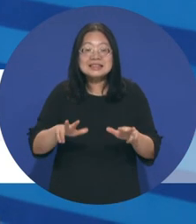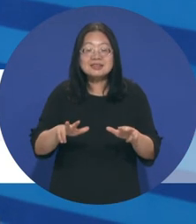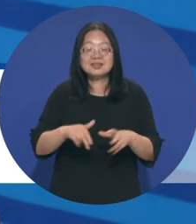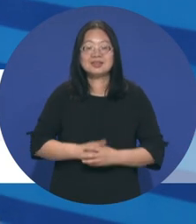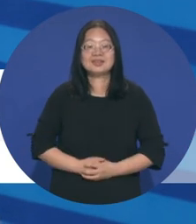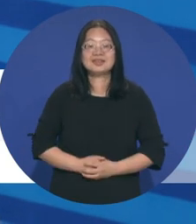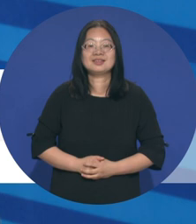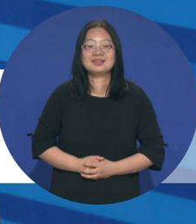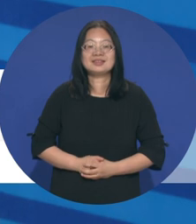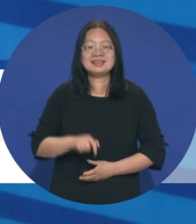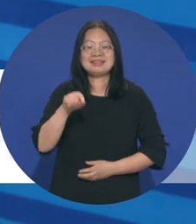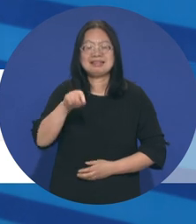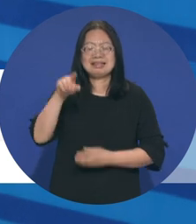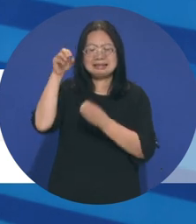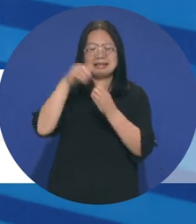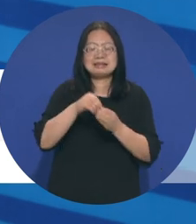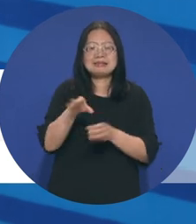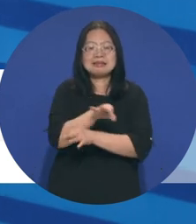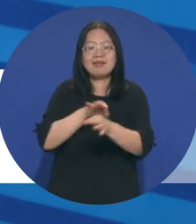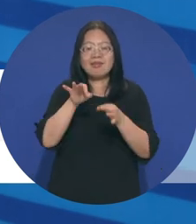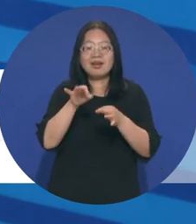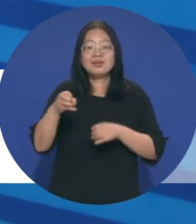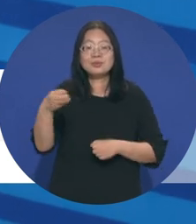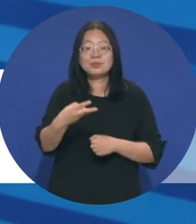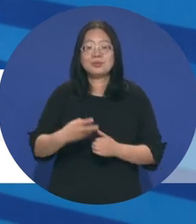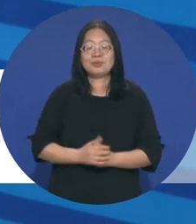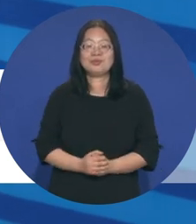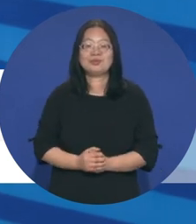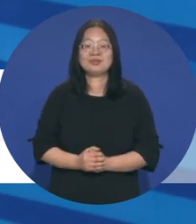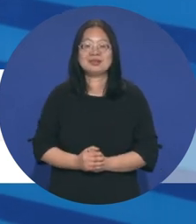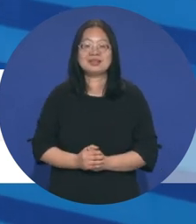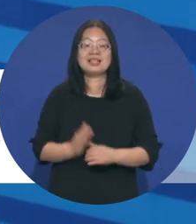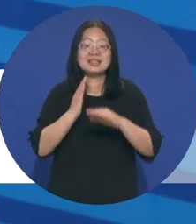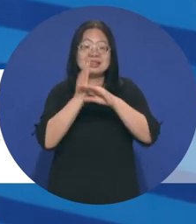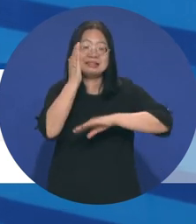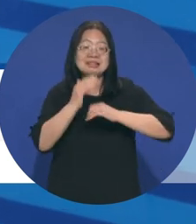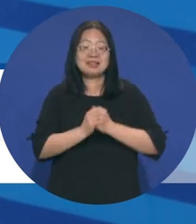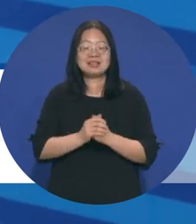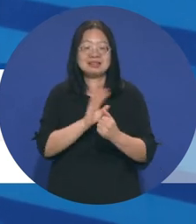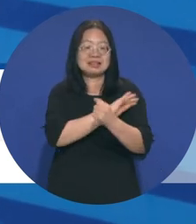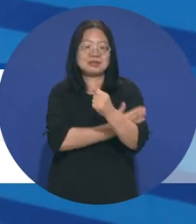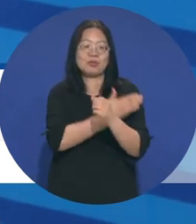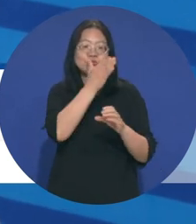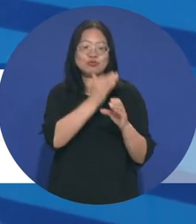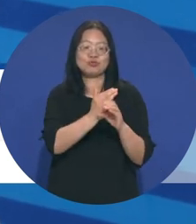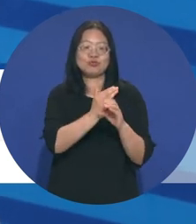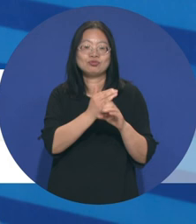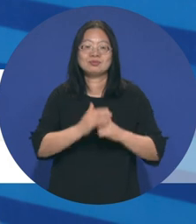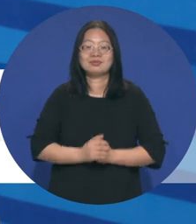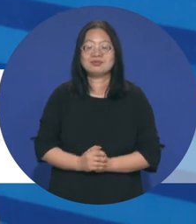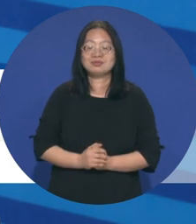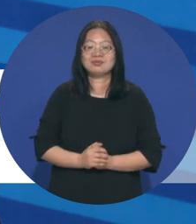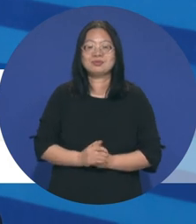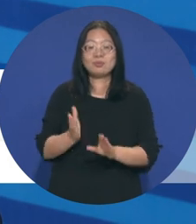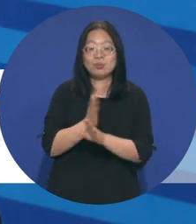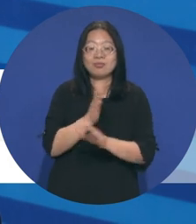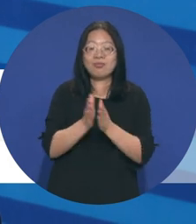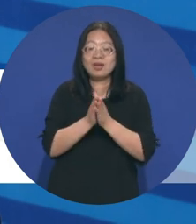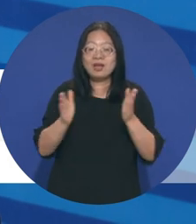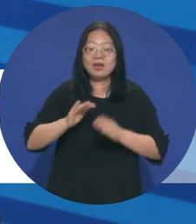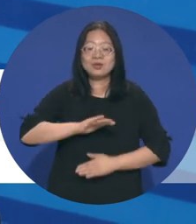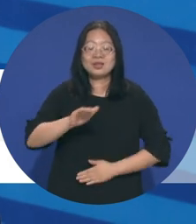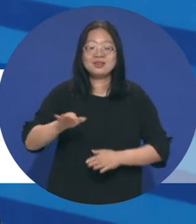지금의 이 세습 경제 또는 지나친 능력주의 에서